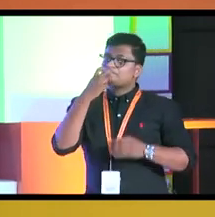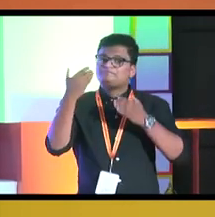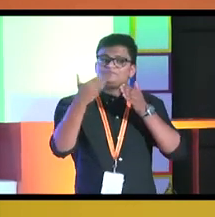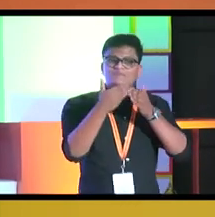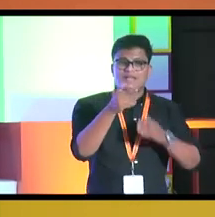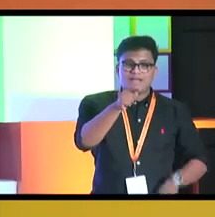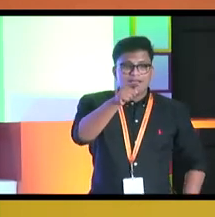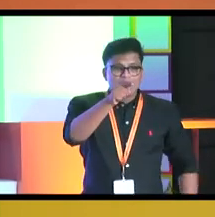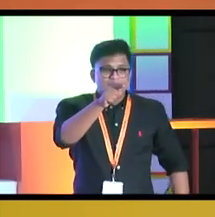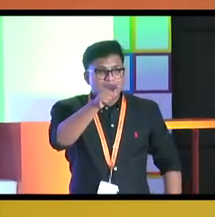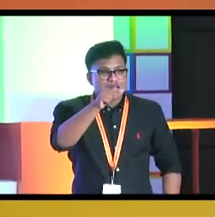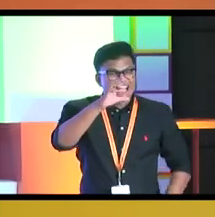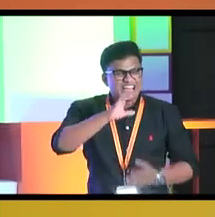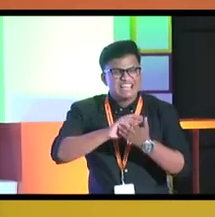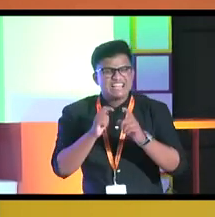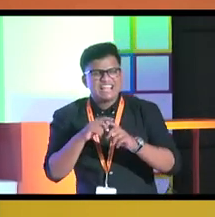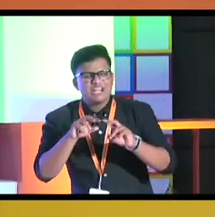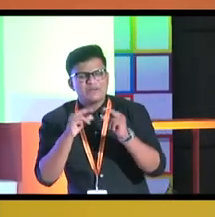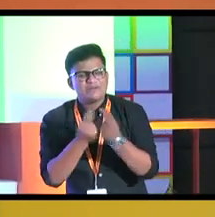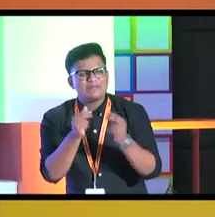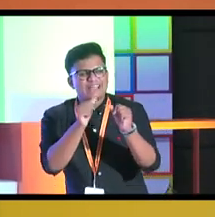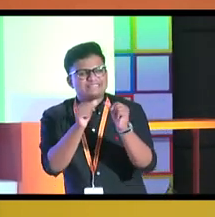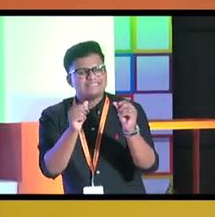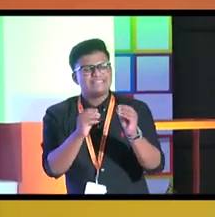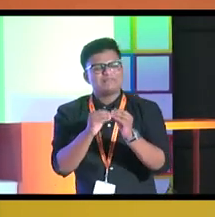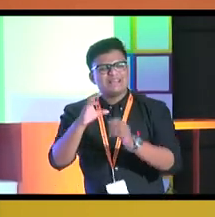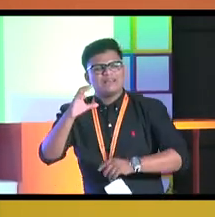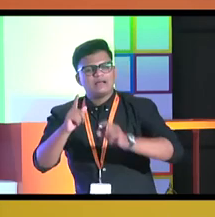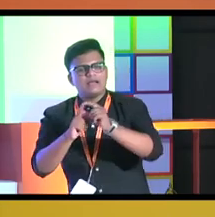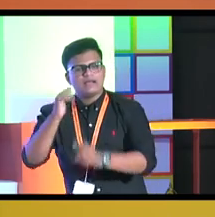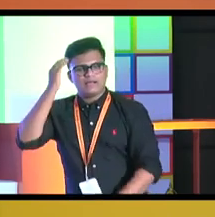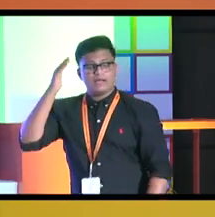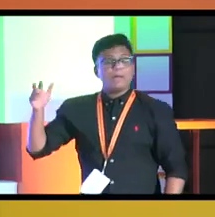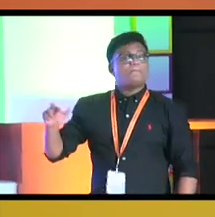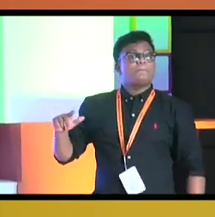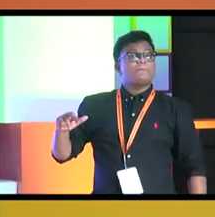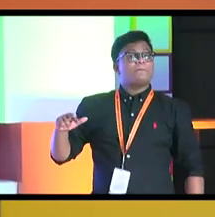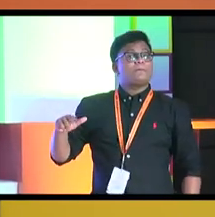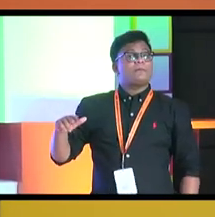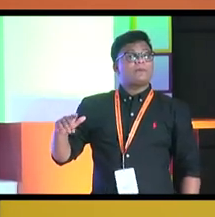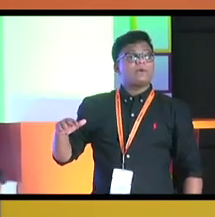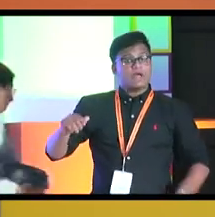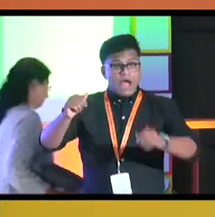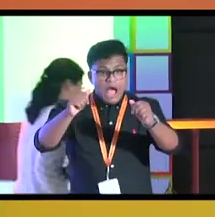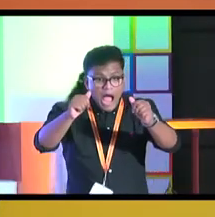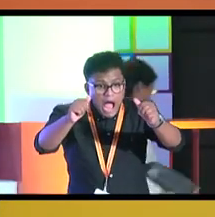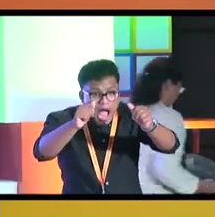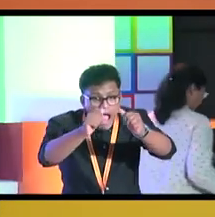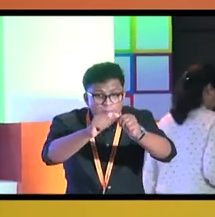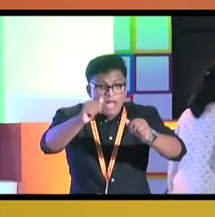कि मैं आपको चील ग्रुप की ABCD बताऊँगा. वॉट ही मेंट वॉज अल्फ़ाबेट इन साइन